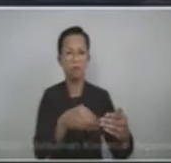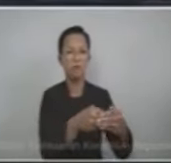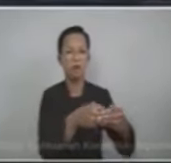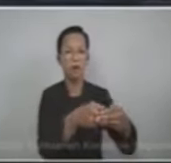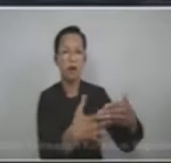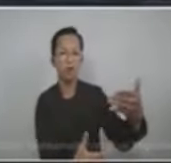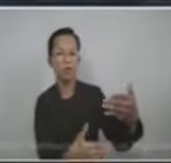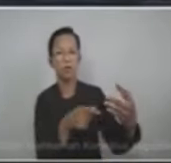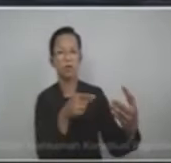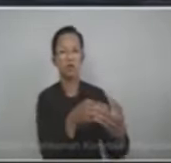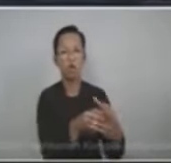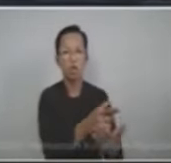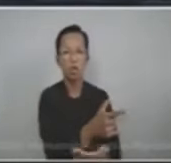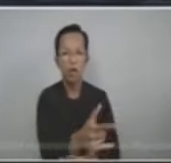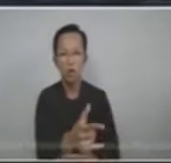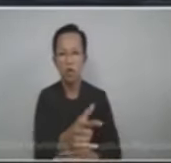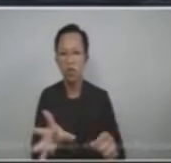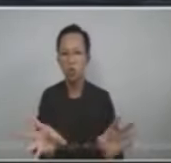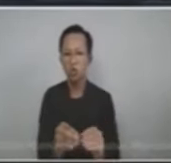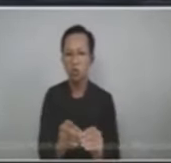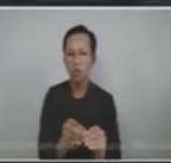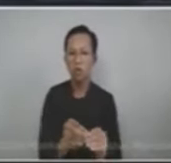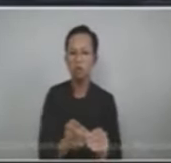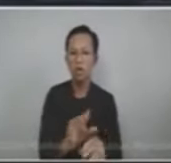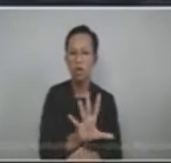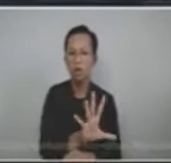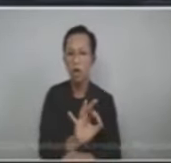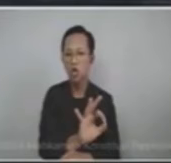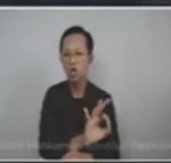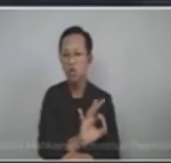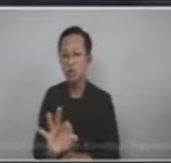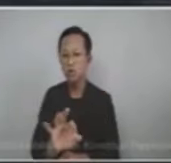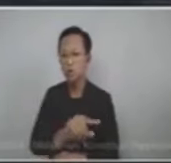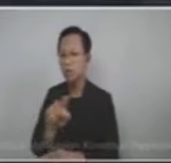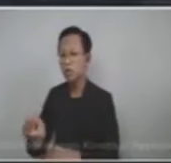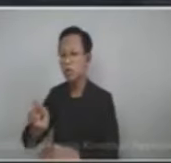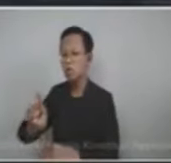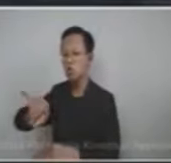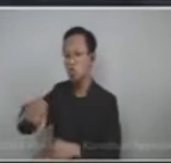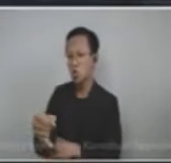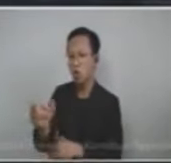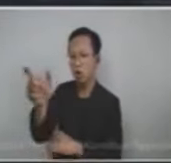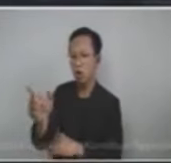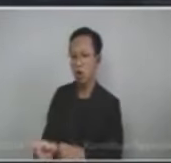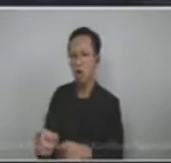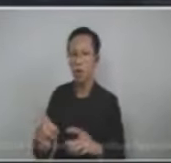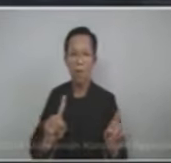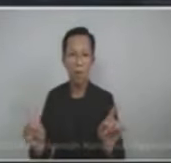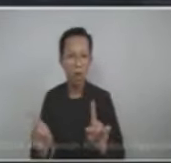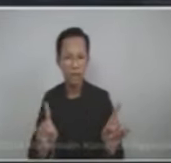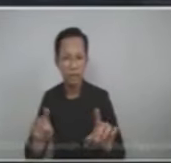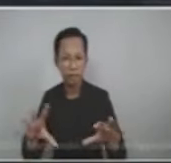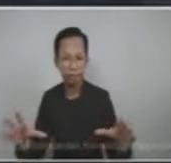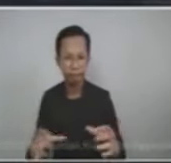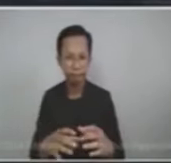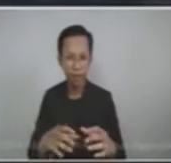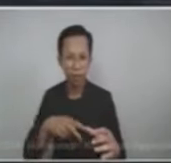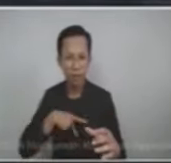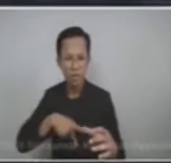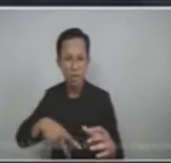dari 500.000 sampai dengan 1 juta jiwa partai politik atau gabungan partai politik beserta pemilu harus